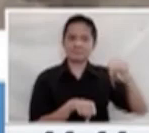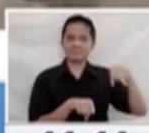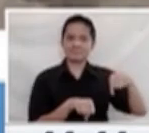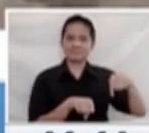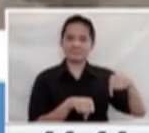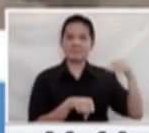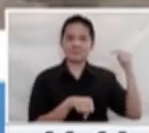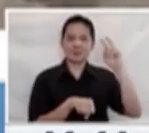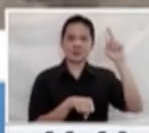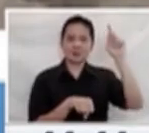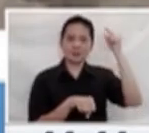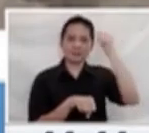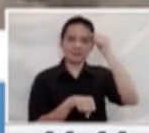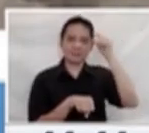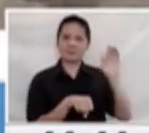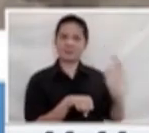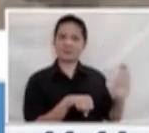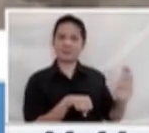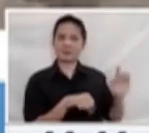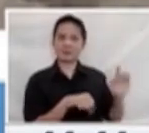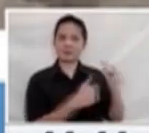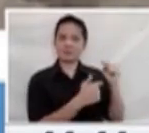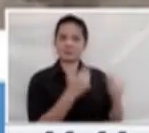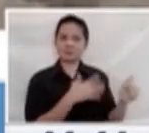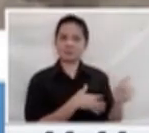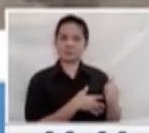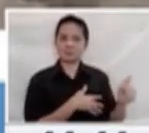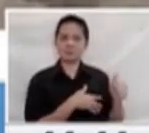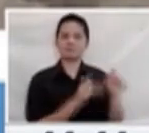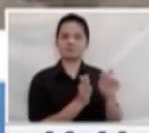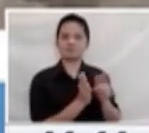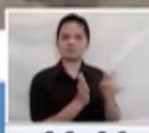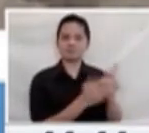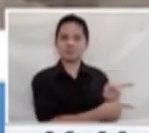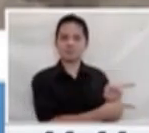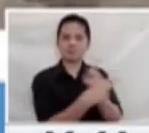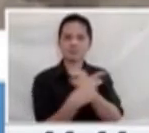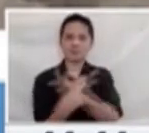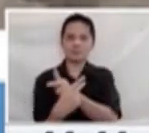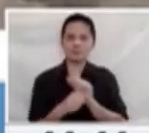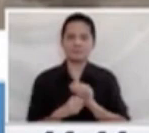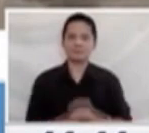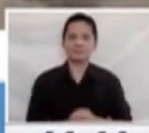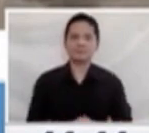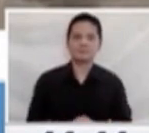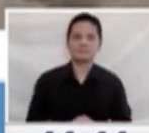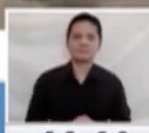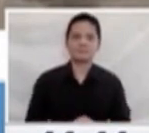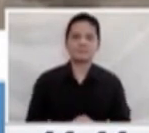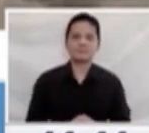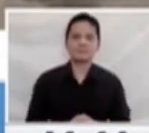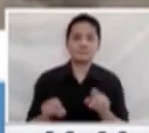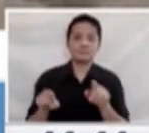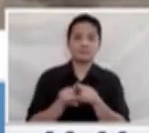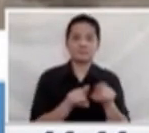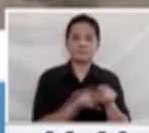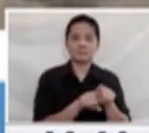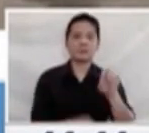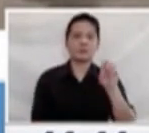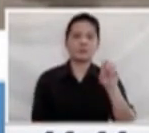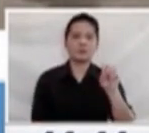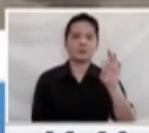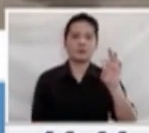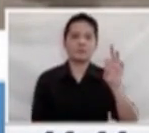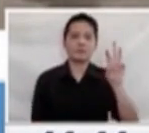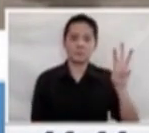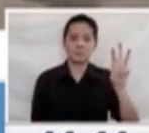at ng mga barko. Sabi rin po ng ating presidente, kinakailangan palawakin po ang kakayahan ng ating mga probinsya